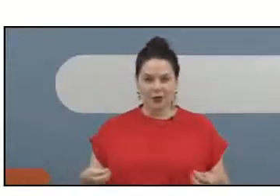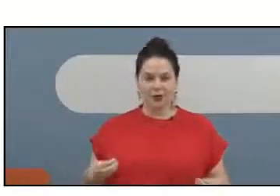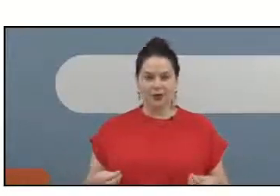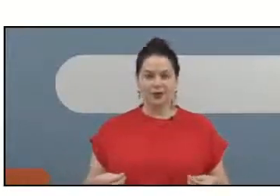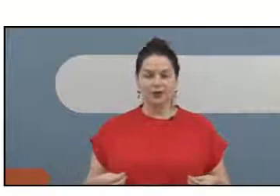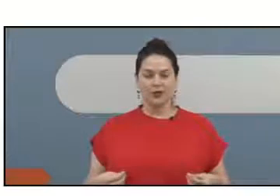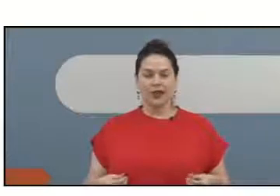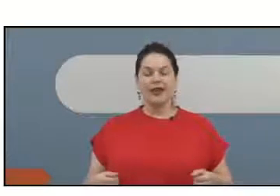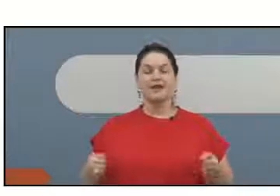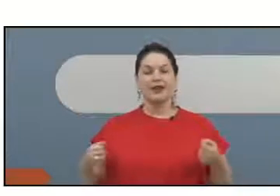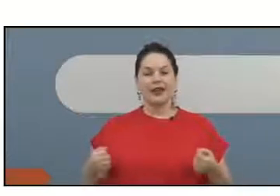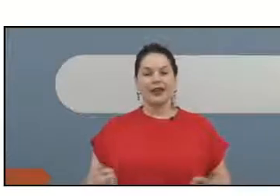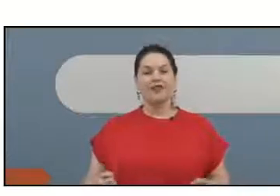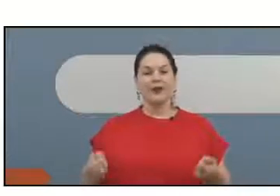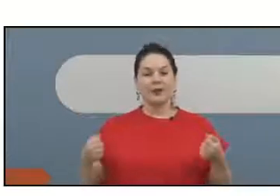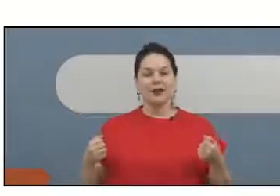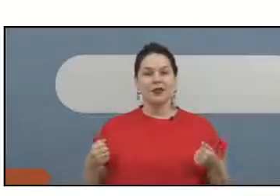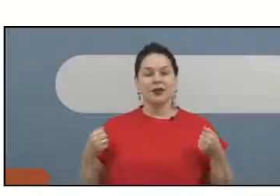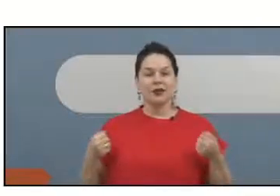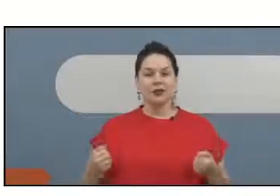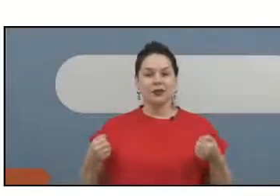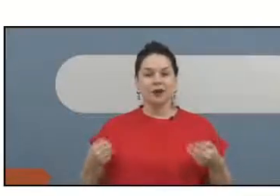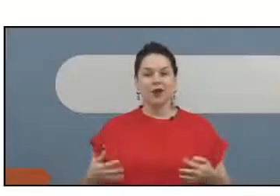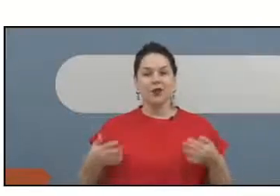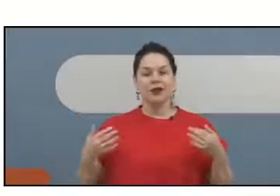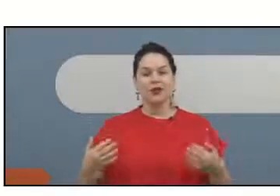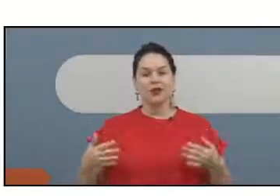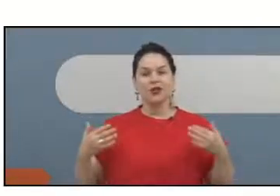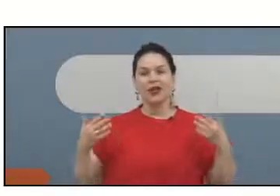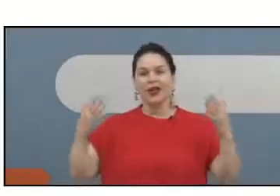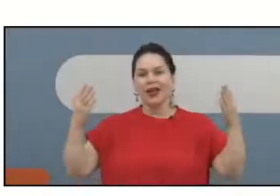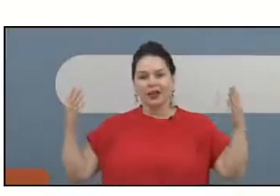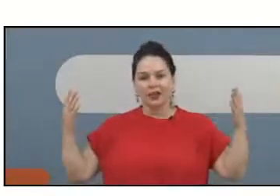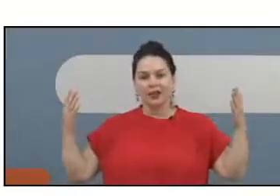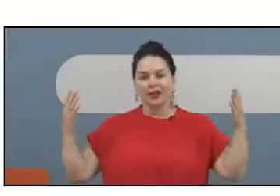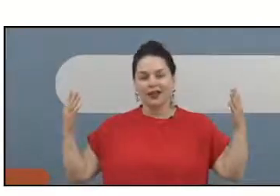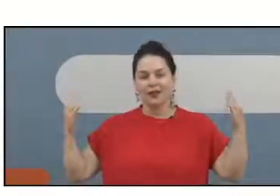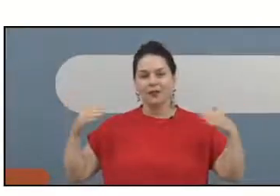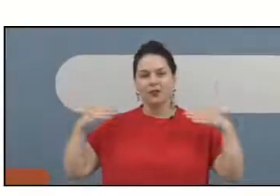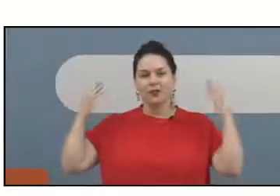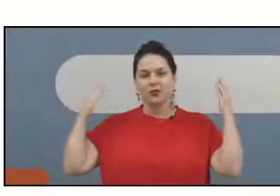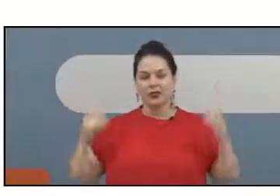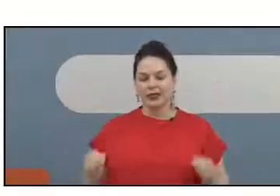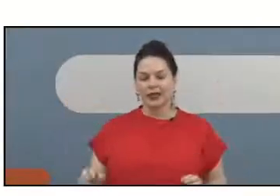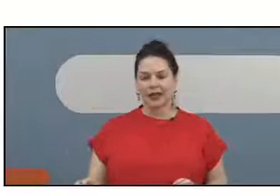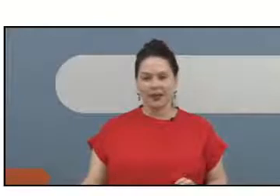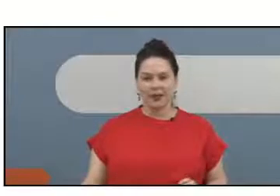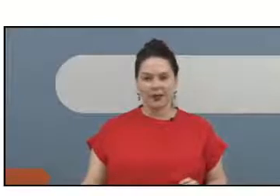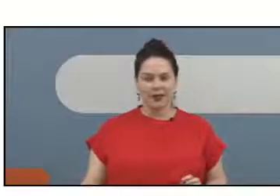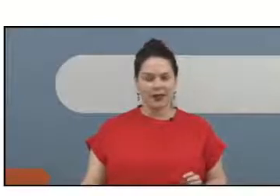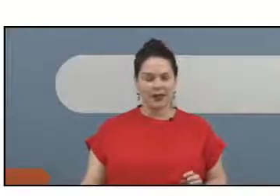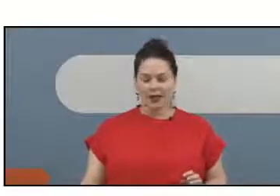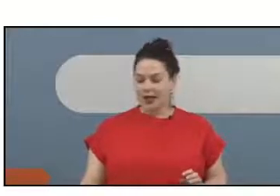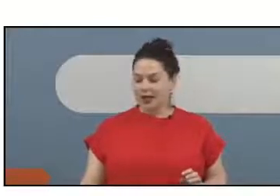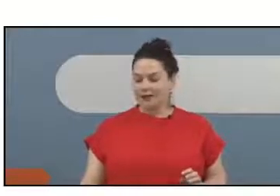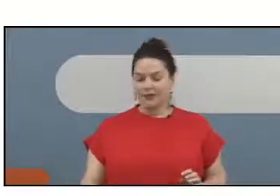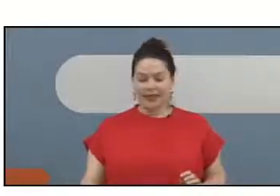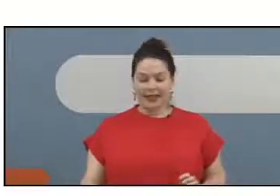אסף כל מיני נוצות, והרכיב מהם את האומנות הגדולה. האומנות משחררת אותך כאדם, האומנות נותנת לך